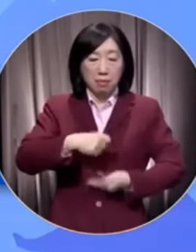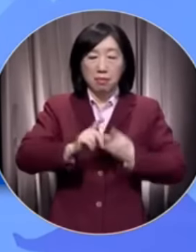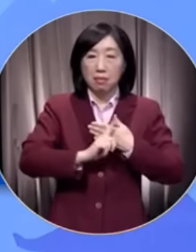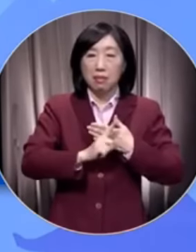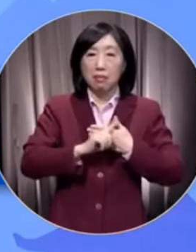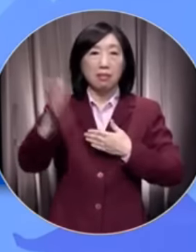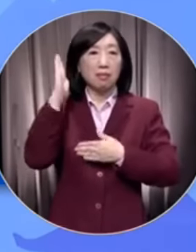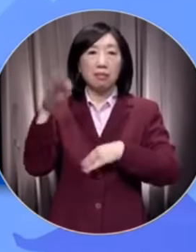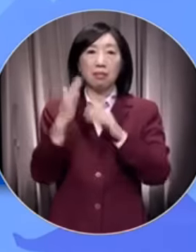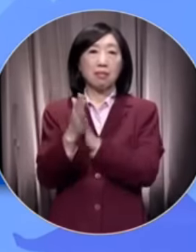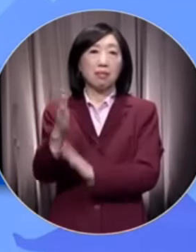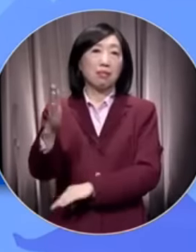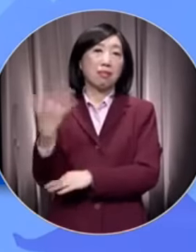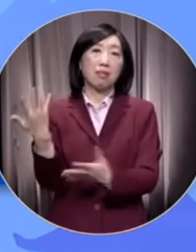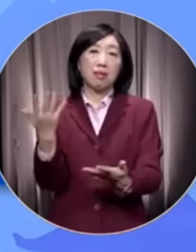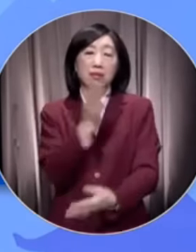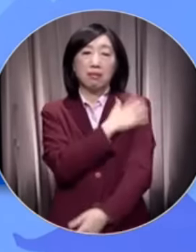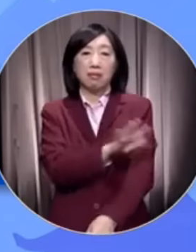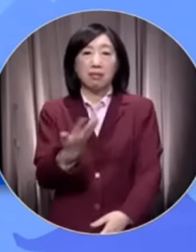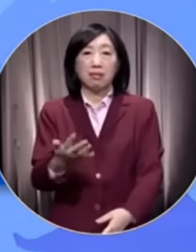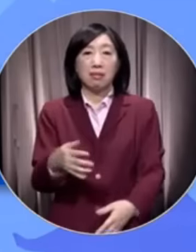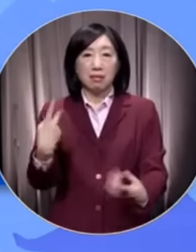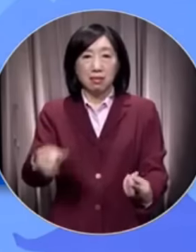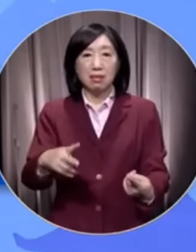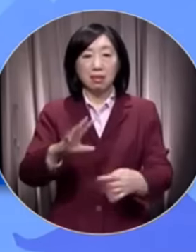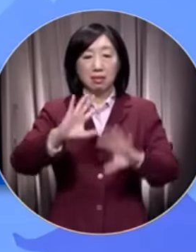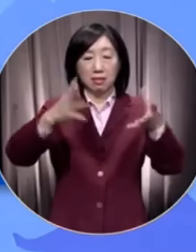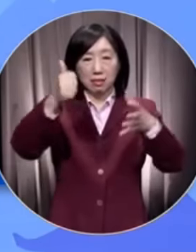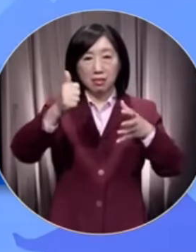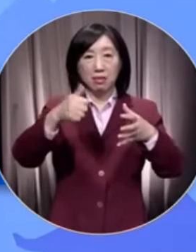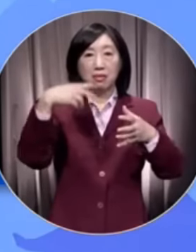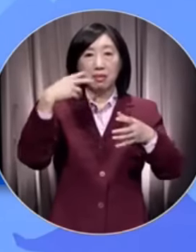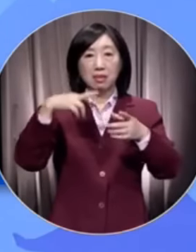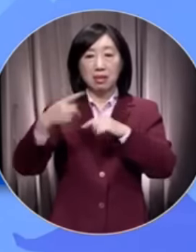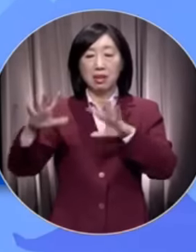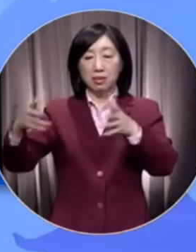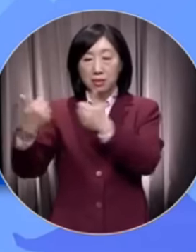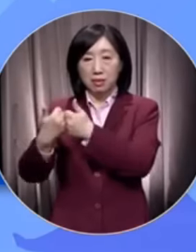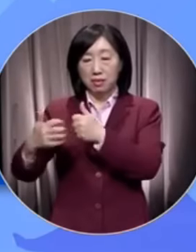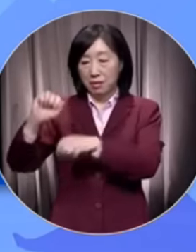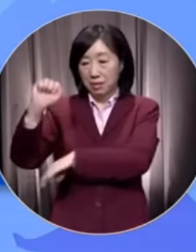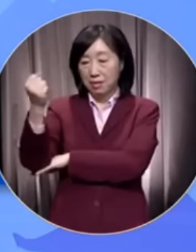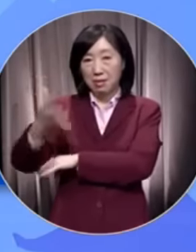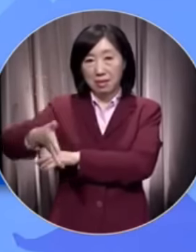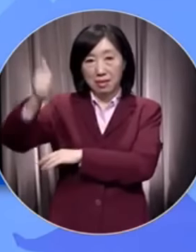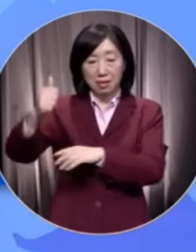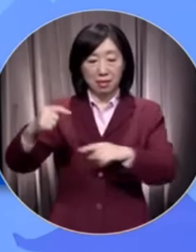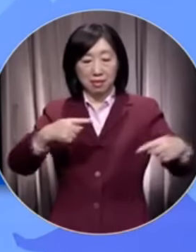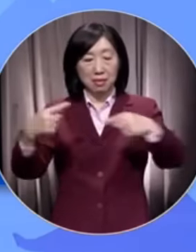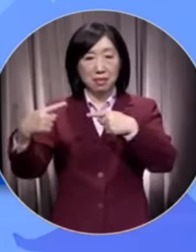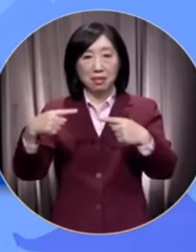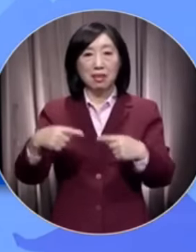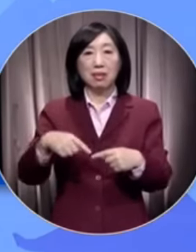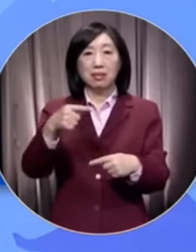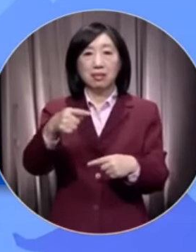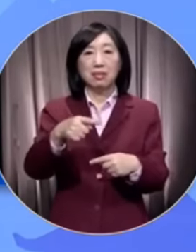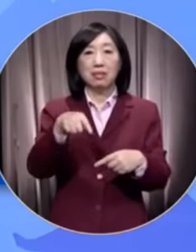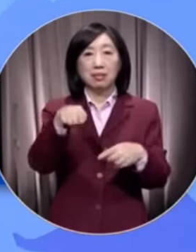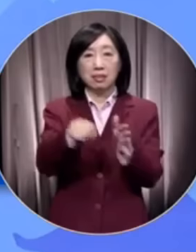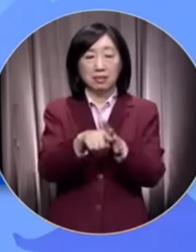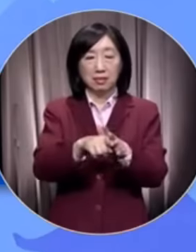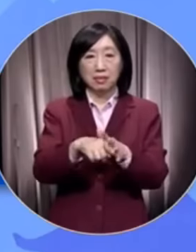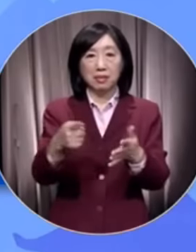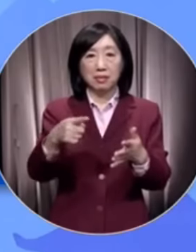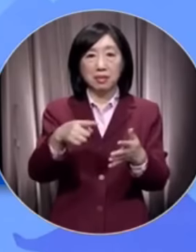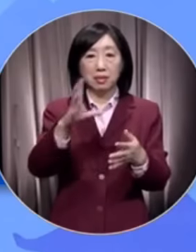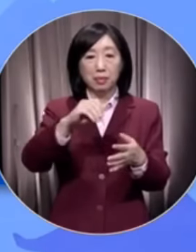声音；当总统忙于斗争国会议长，当执政党的主席忙着换掉同党的